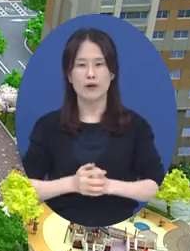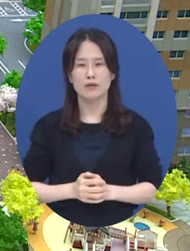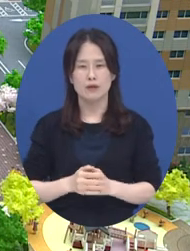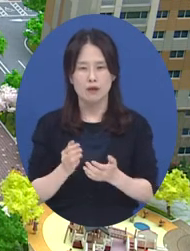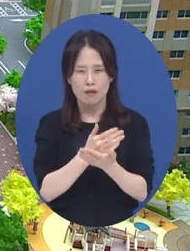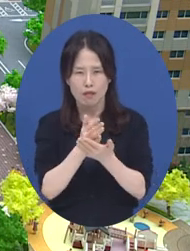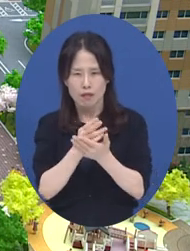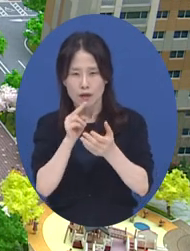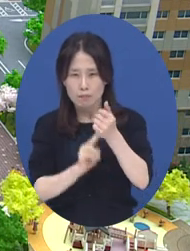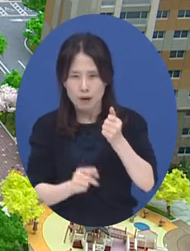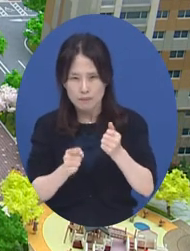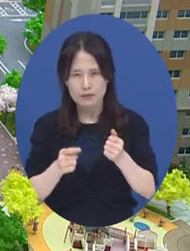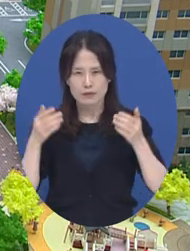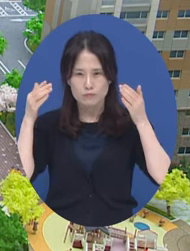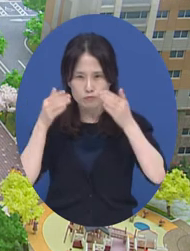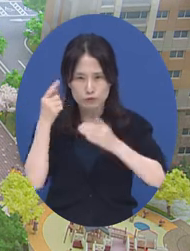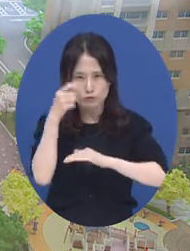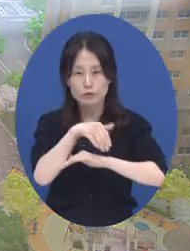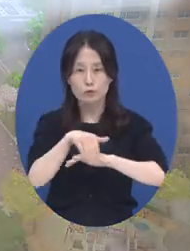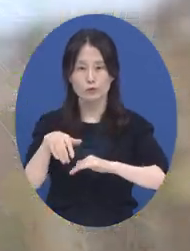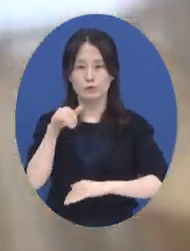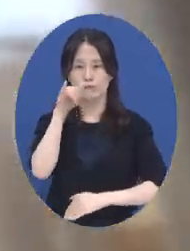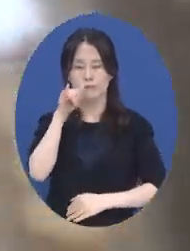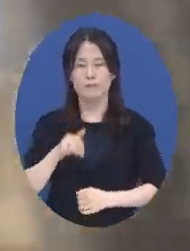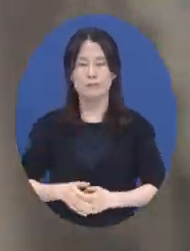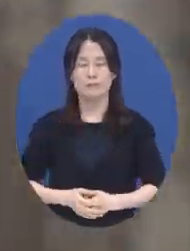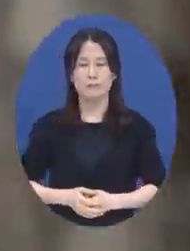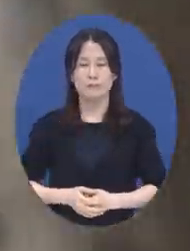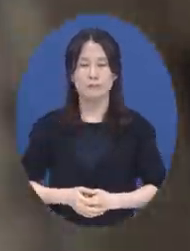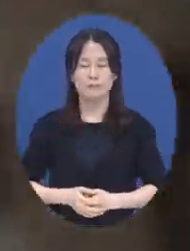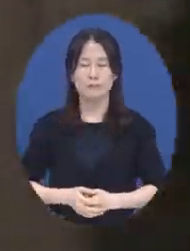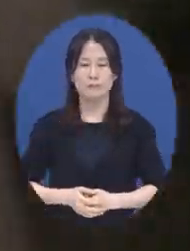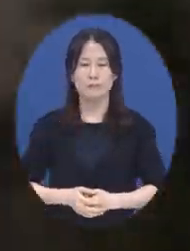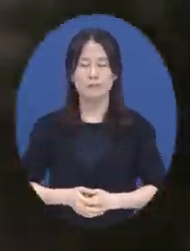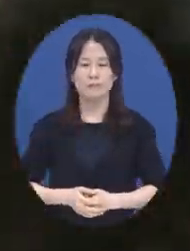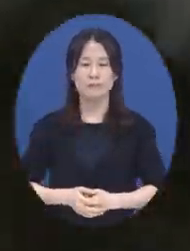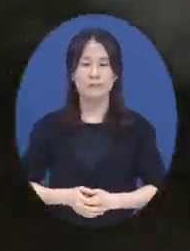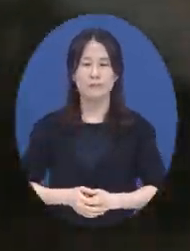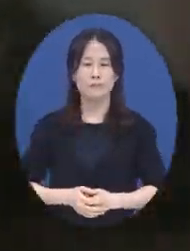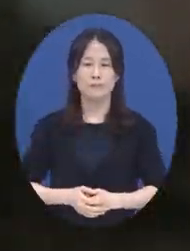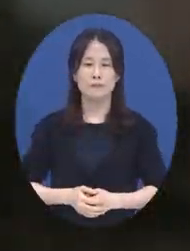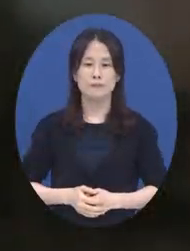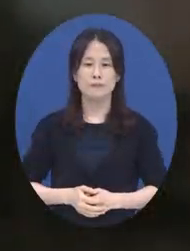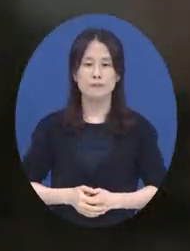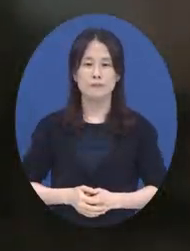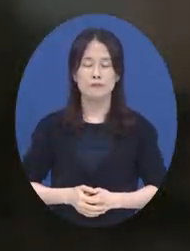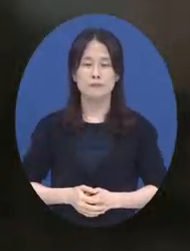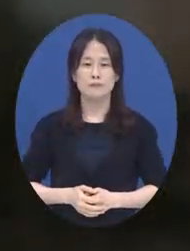쪼개기 중개 행위 수사에 집중할 계획입니다. 경기 CCTV 최창순입니다.